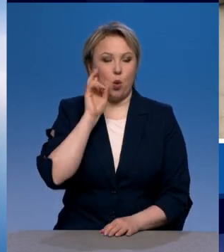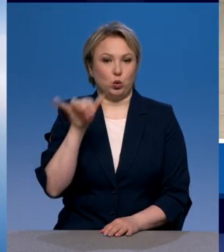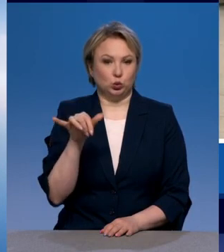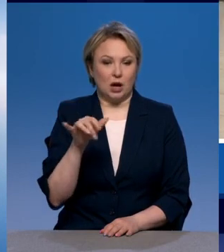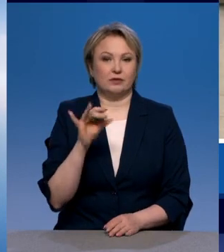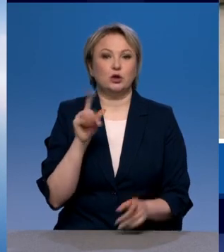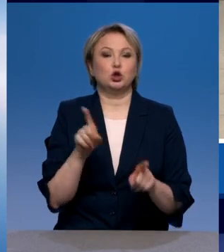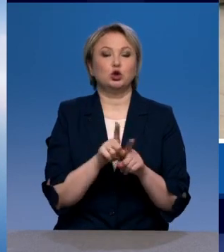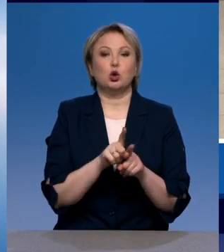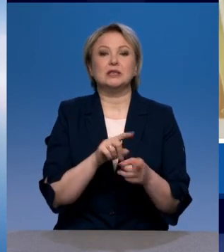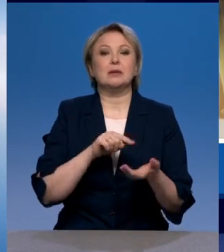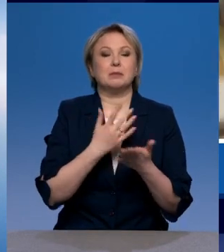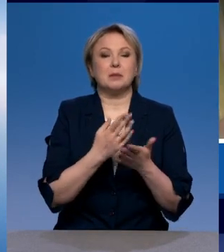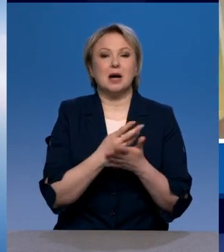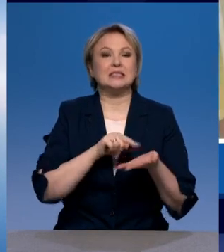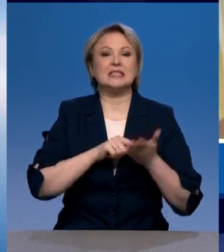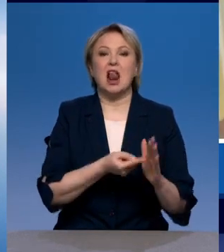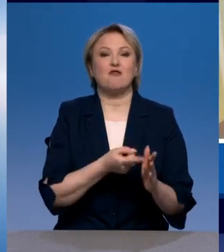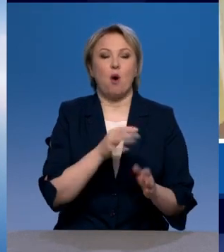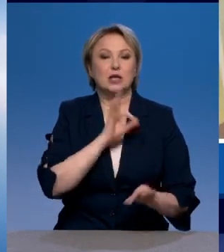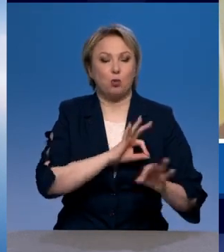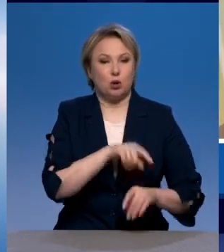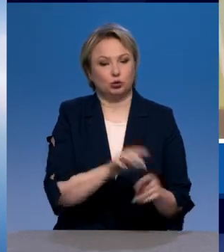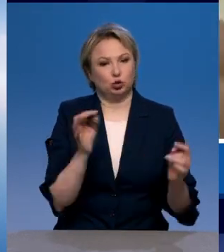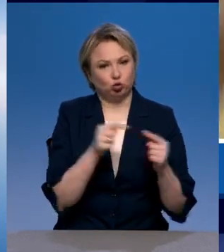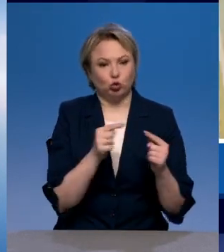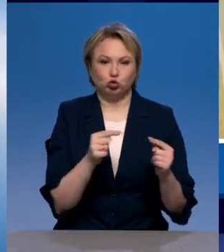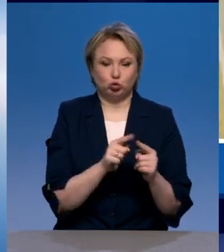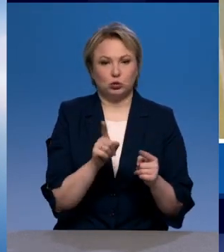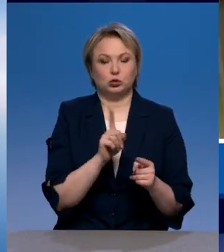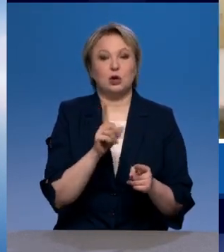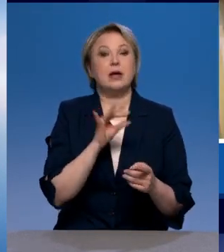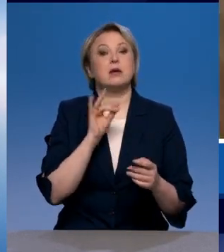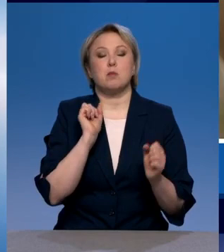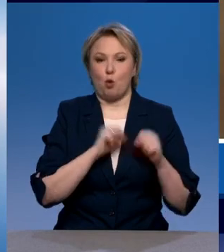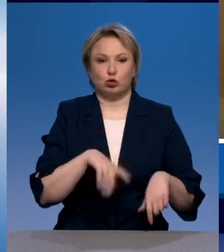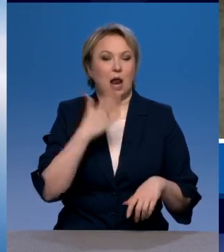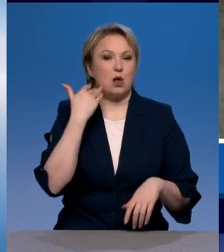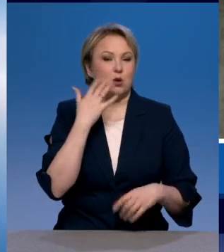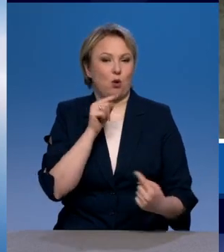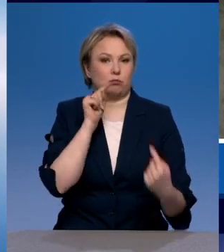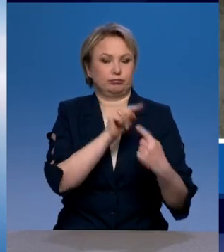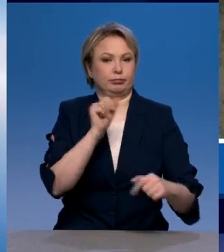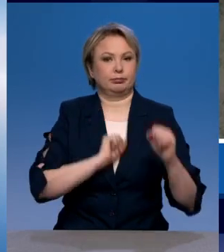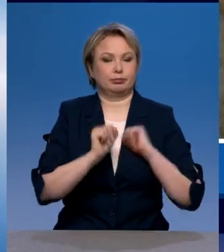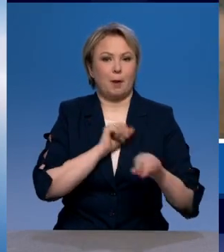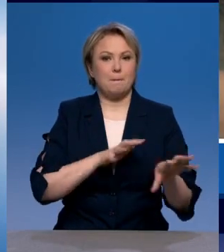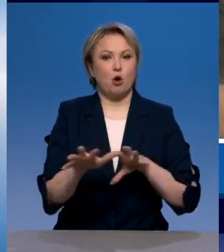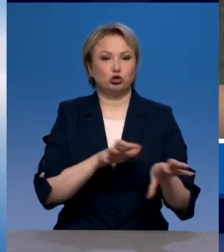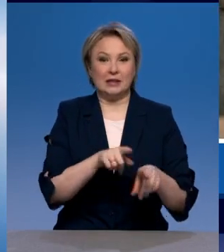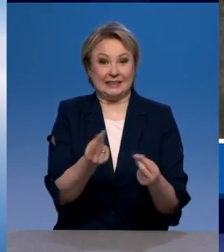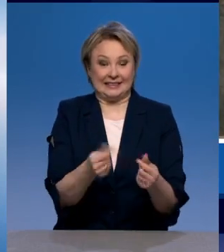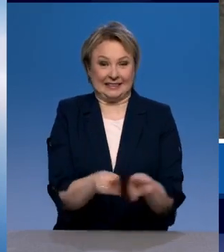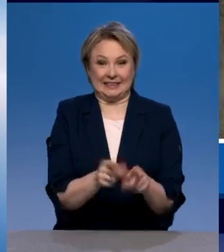целевое использование и некое противодействие мошенническим схемам, потому что уже не убежишь с этими деньгами, и